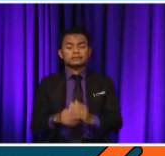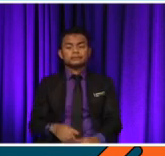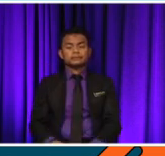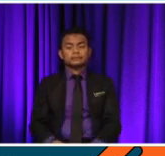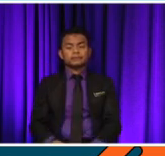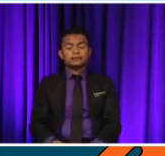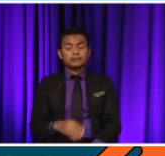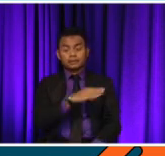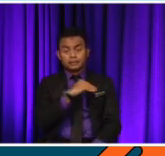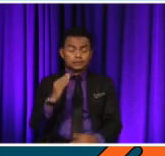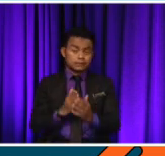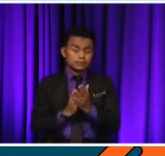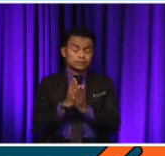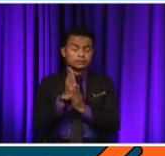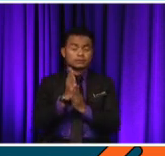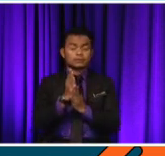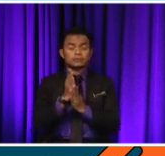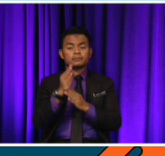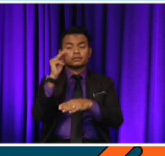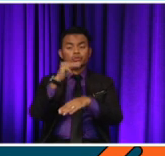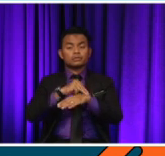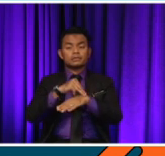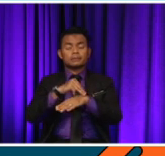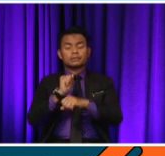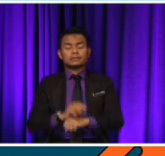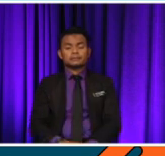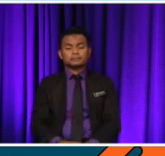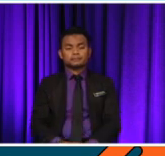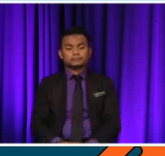dengan kemahiran rumusan mase oke